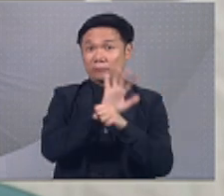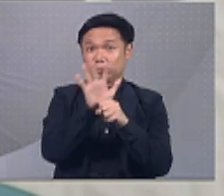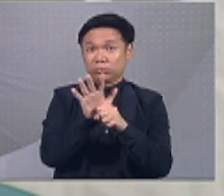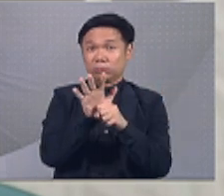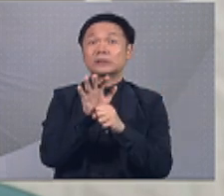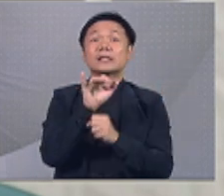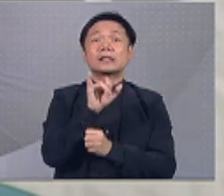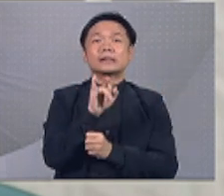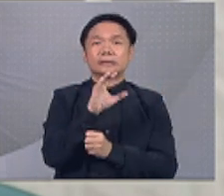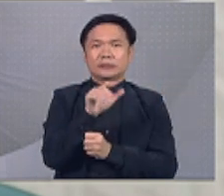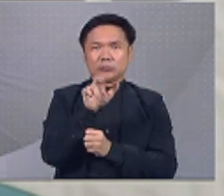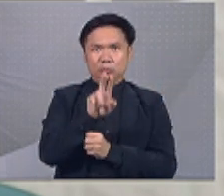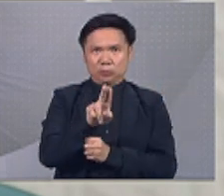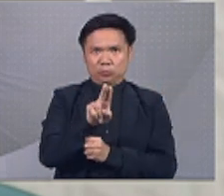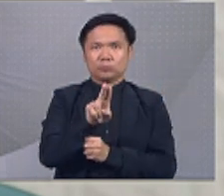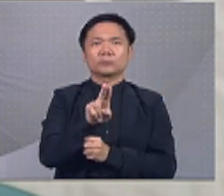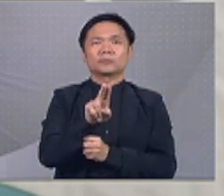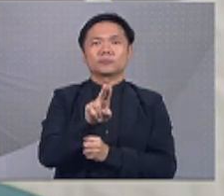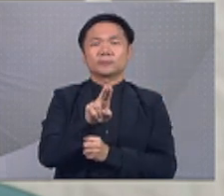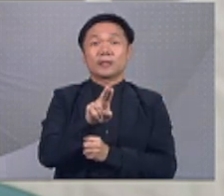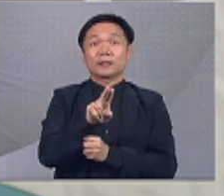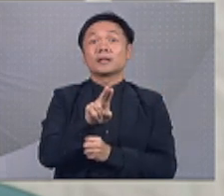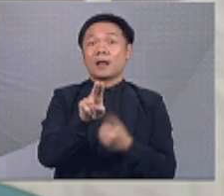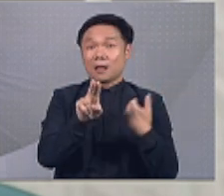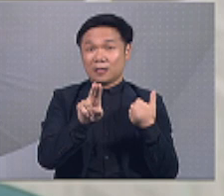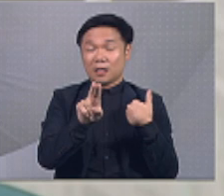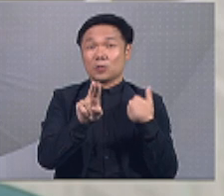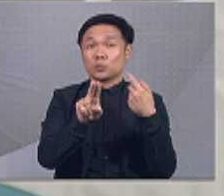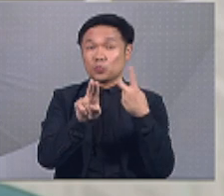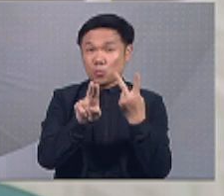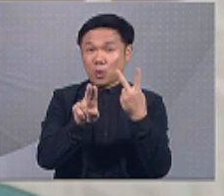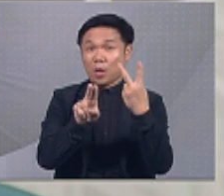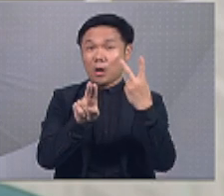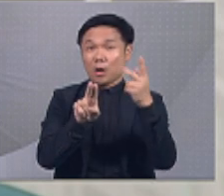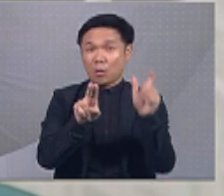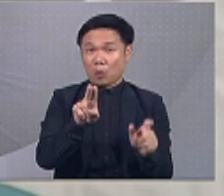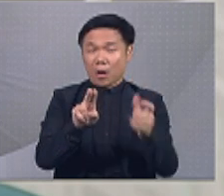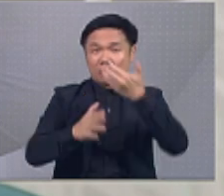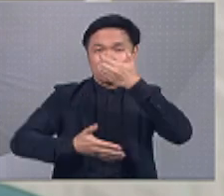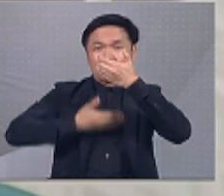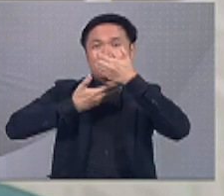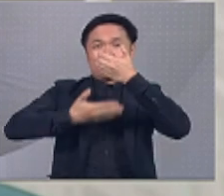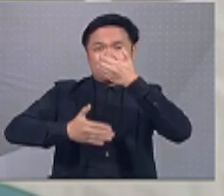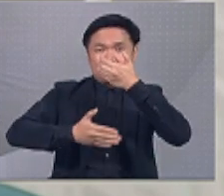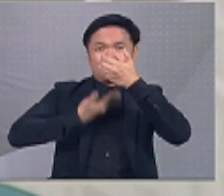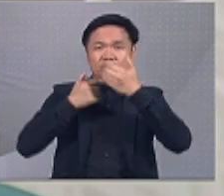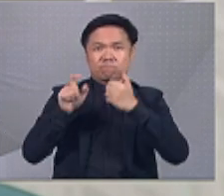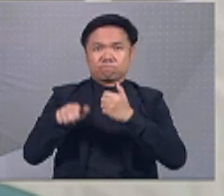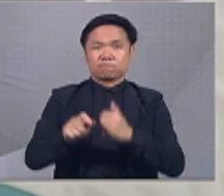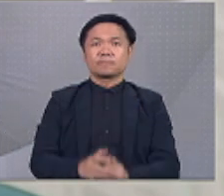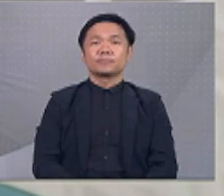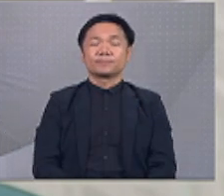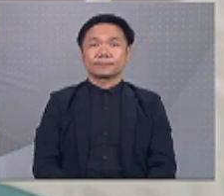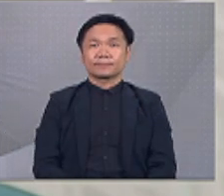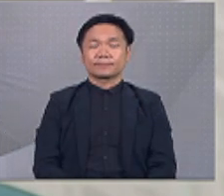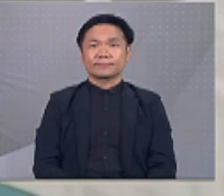di unit perawatan rapi dan daripada jumlah tersebut 2 case memerlukan bantuan pernapasan adalah nama